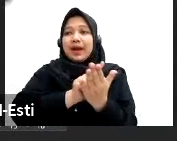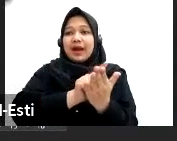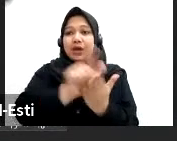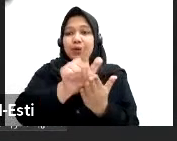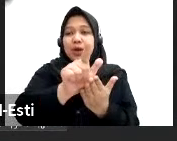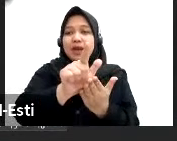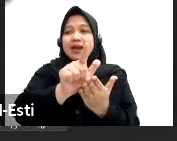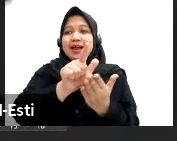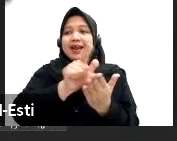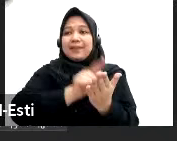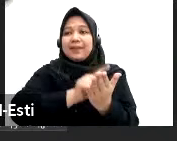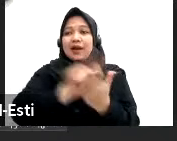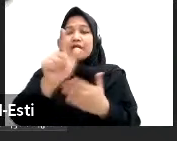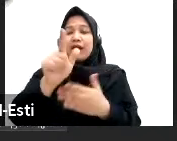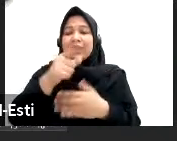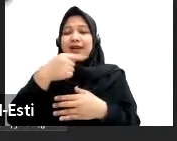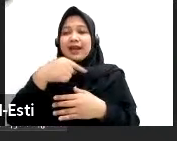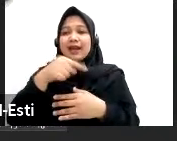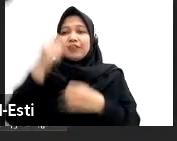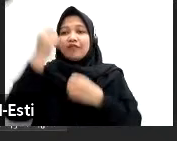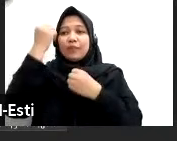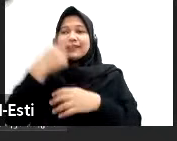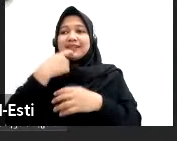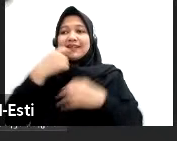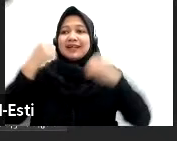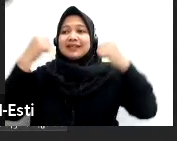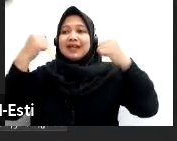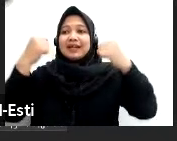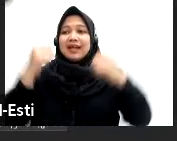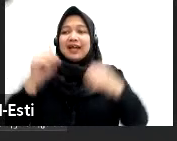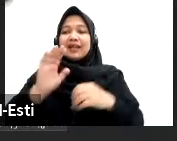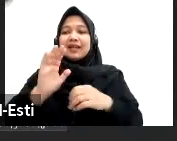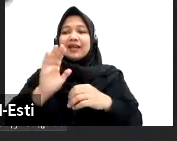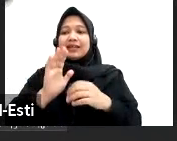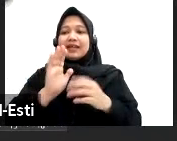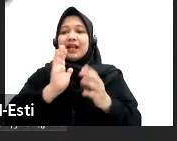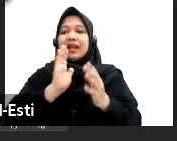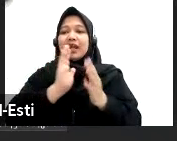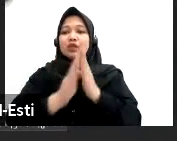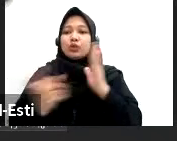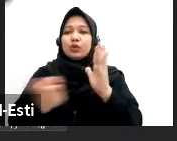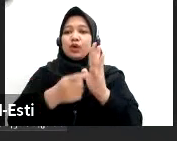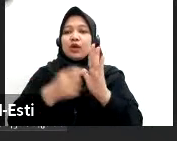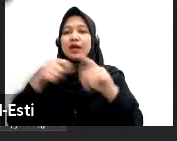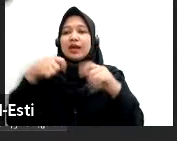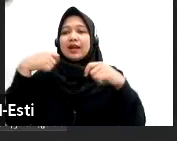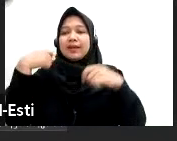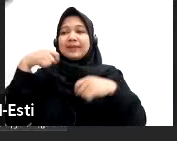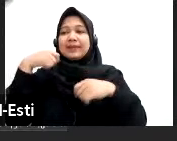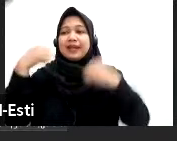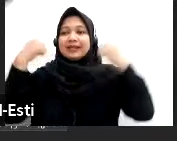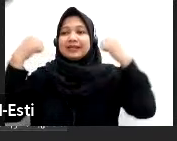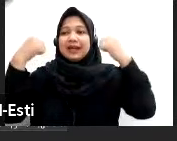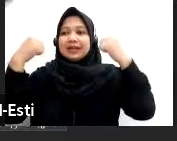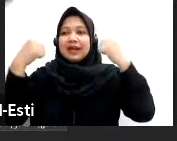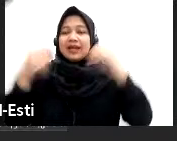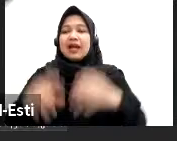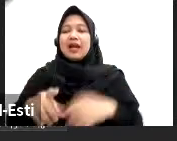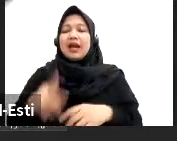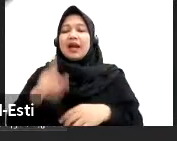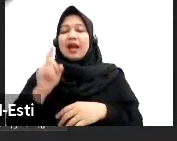dengan informasi dengan kesehatan kita bisa ke omk ST Menkes atau yang terkait dengannya